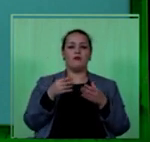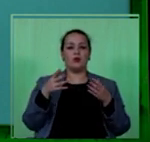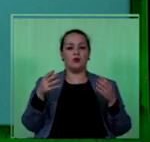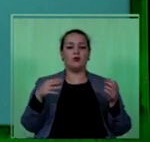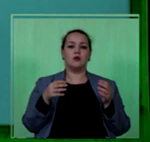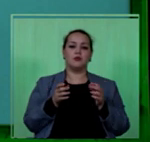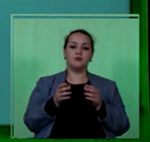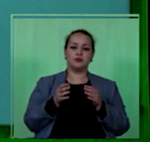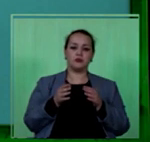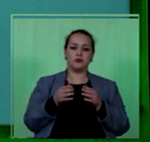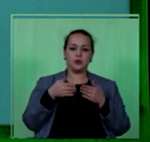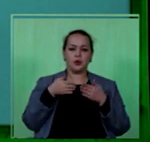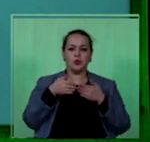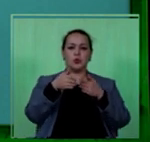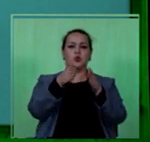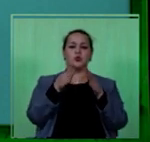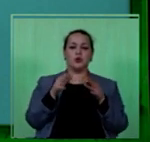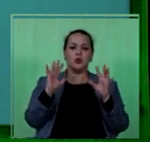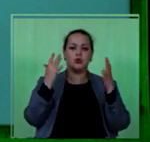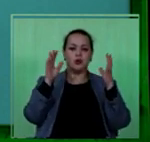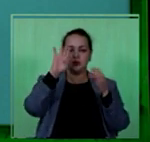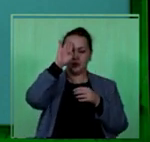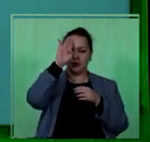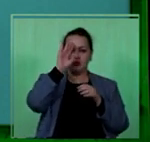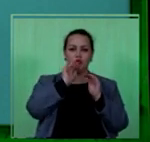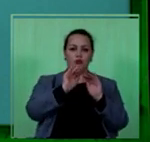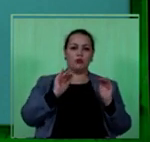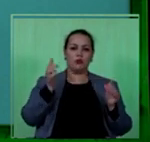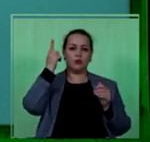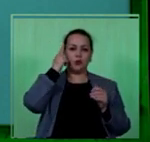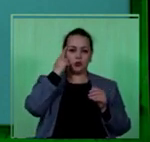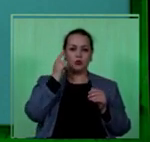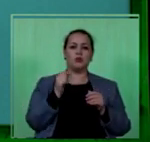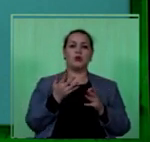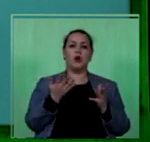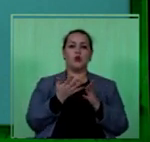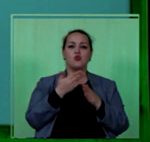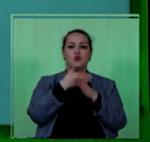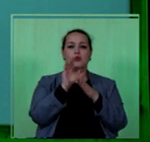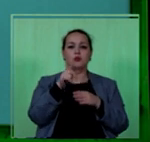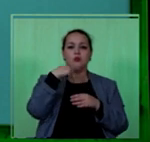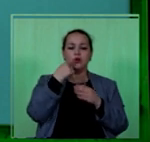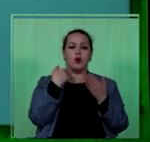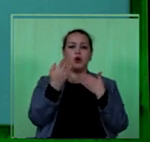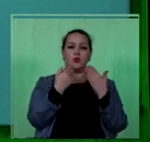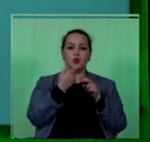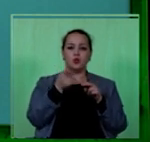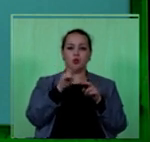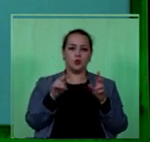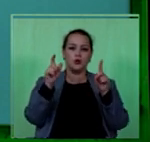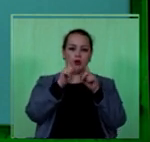ясная мальчик ребята подумали какой части речи относятся данные слова